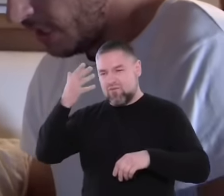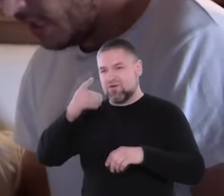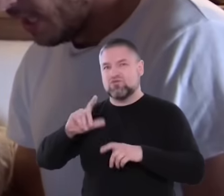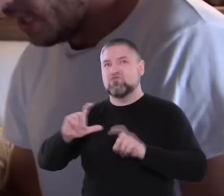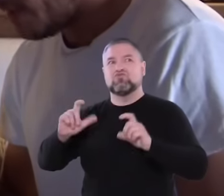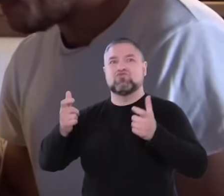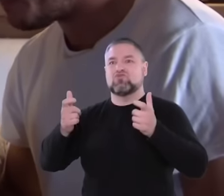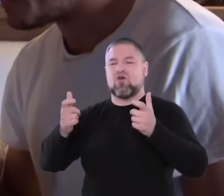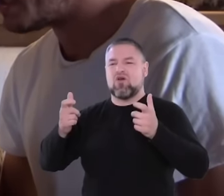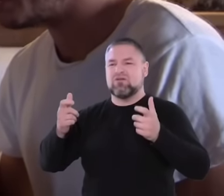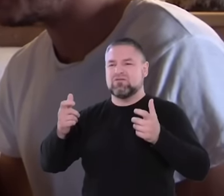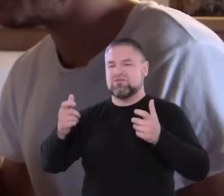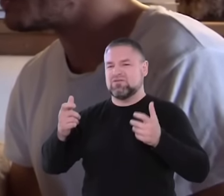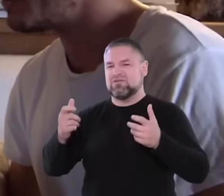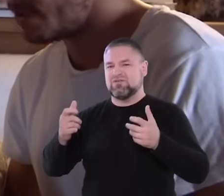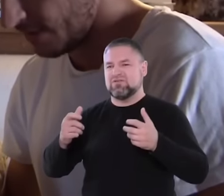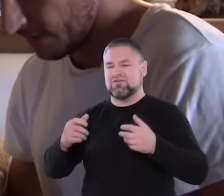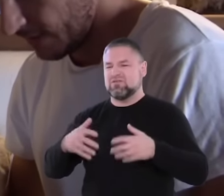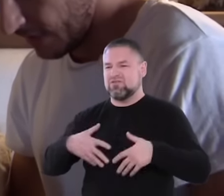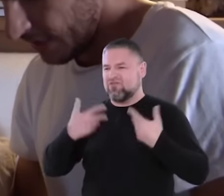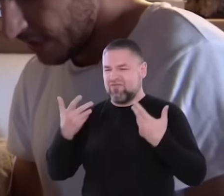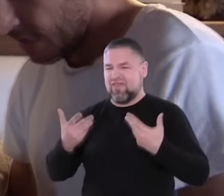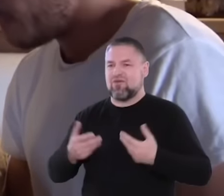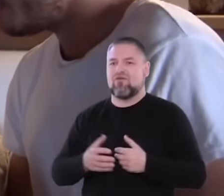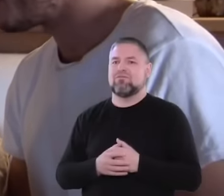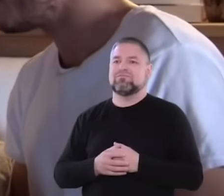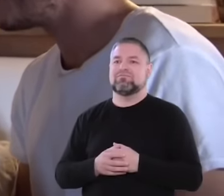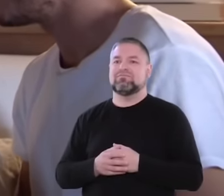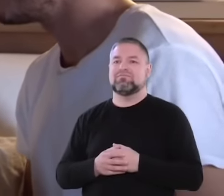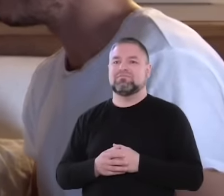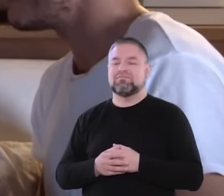czego. No mów, o co chodzi.